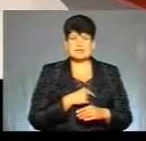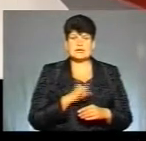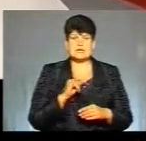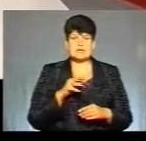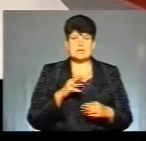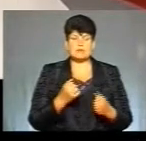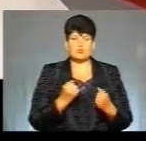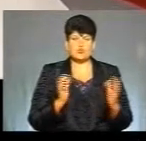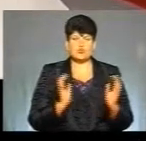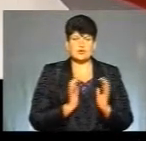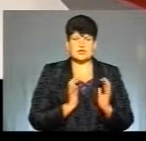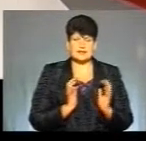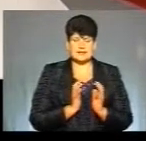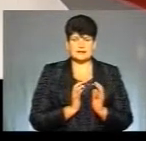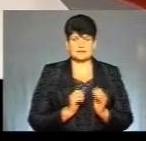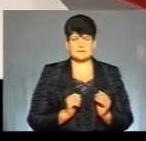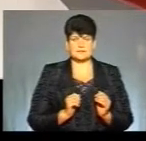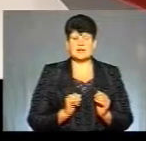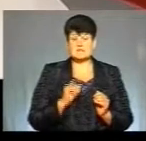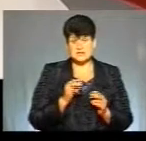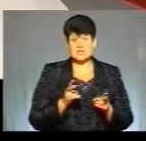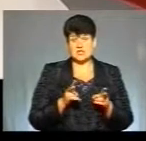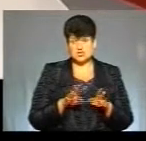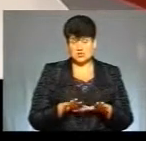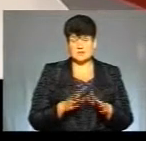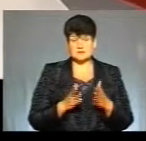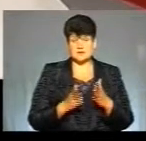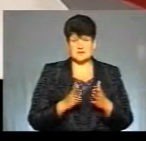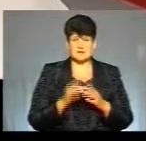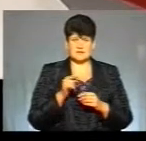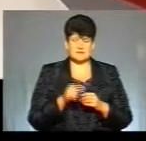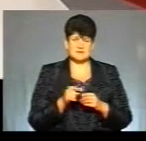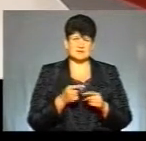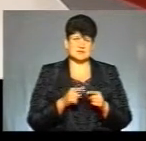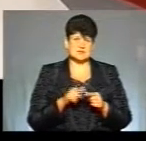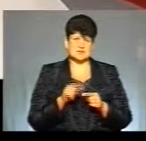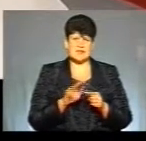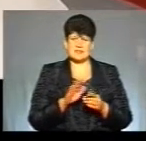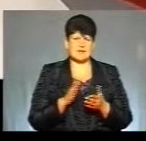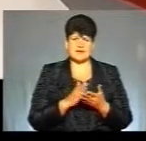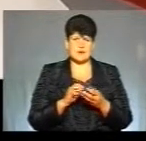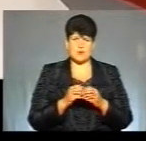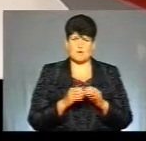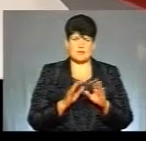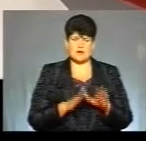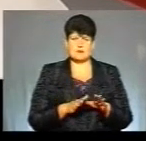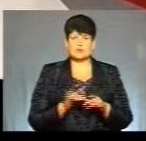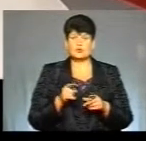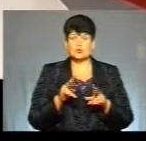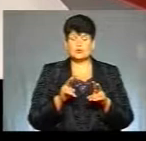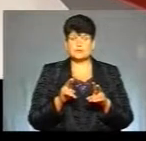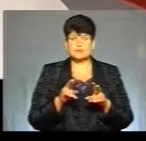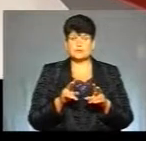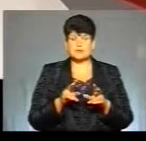але звужений в такому зменшеному вигляді. І він залишається. Але я думаю, що це не є проблемою. І той результат, на який